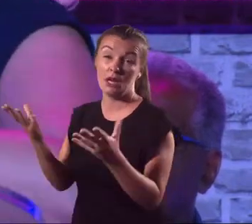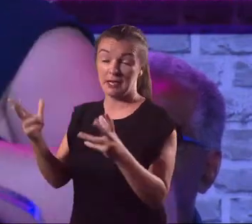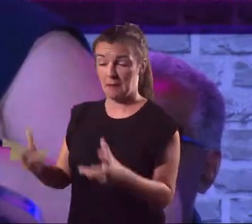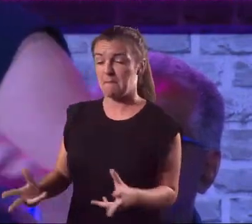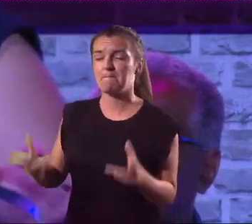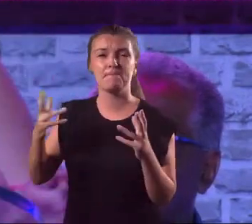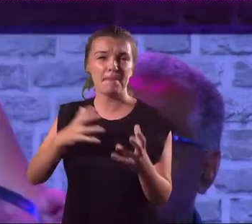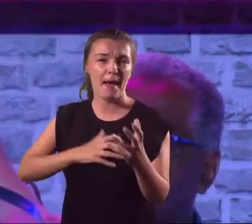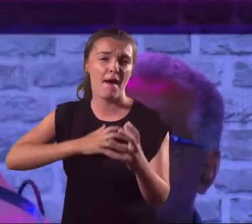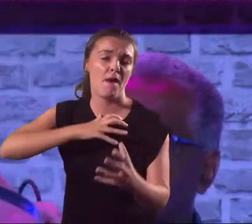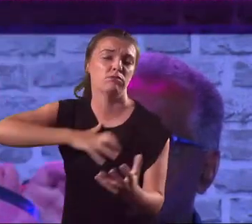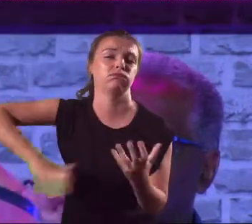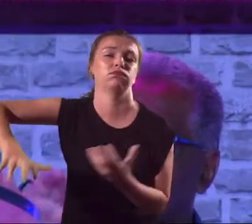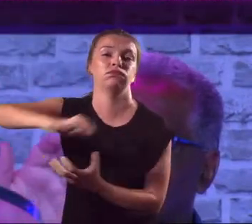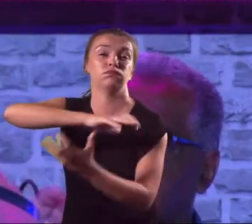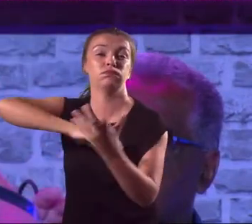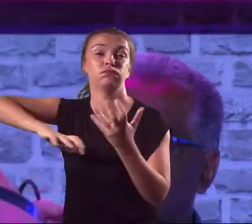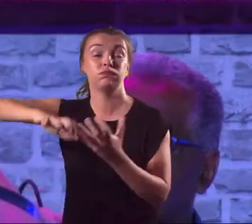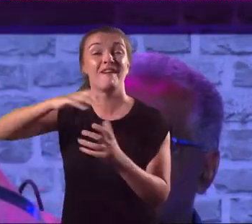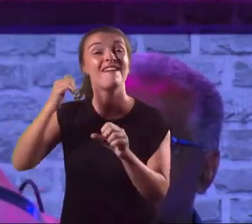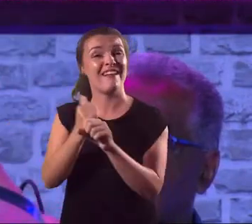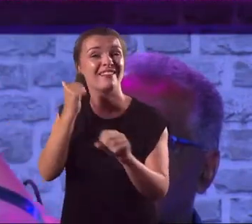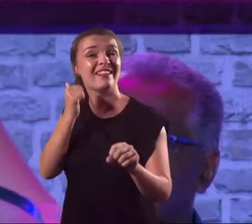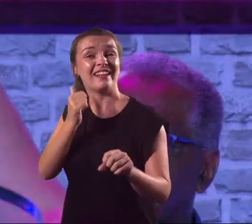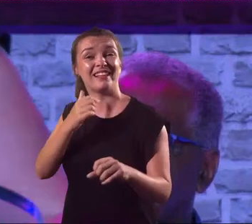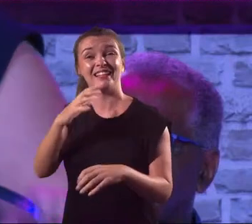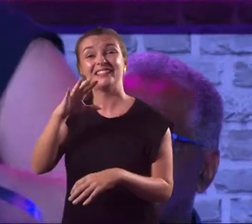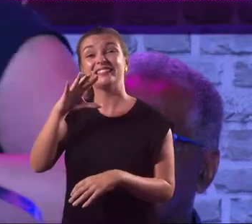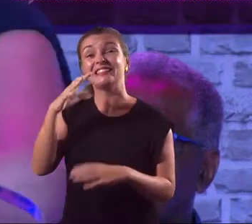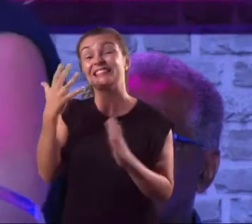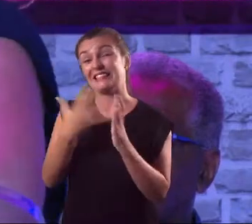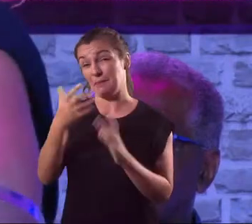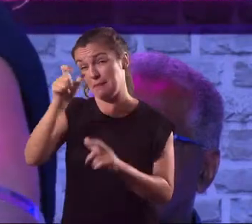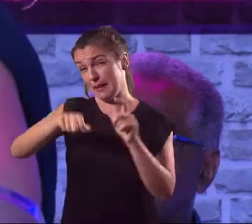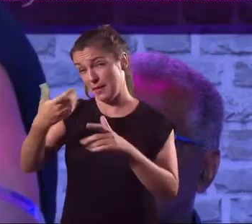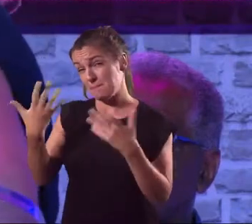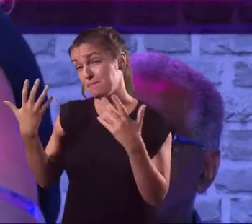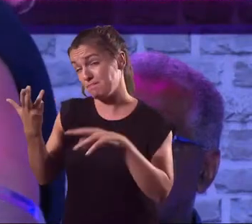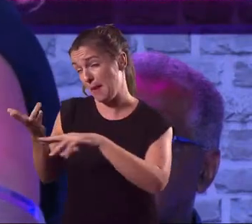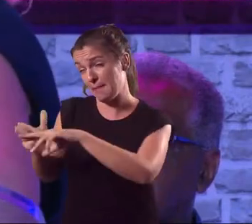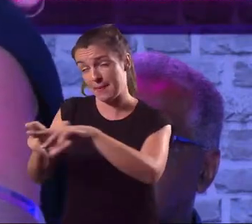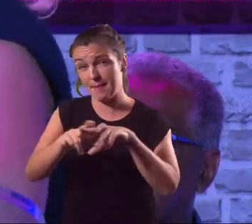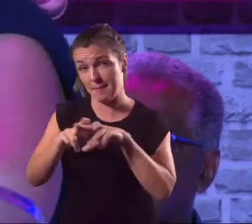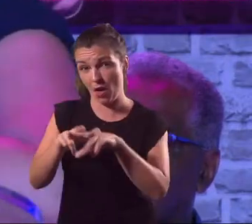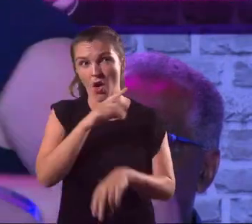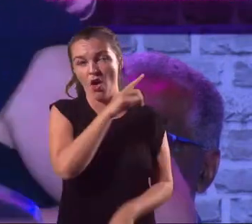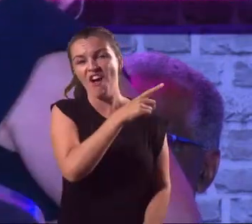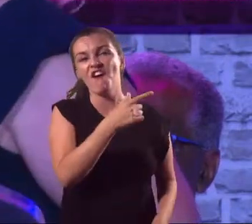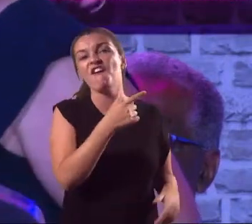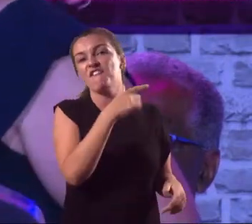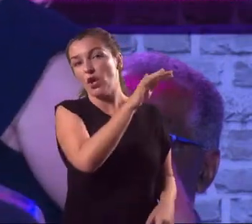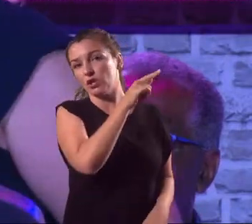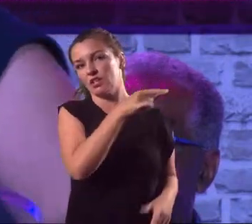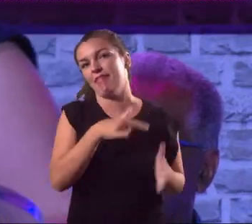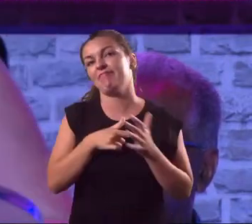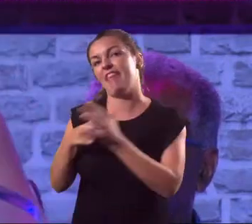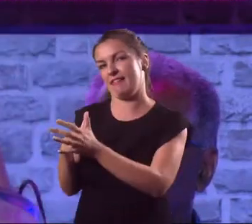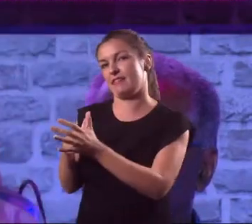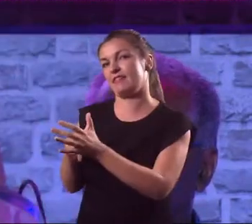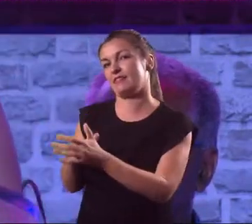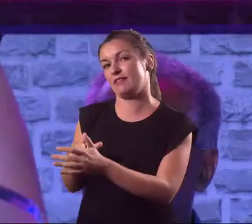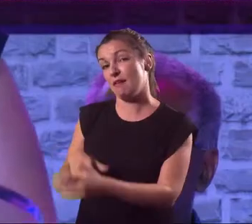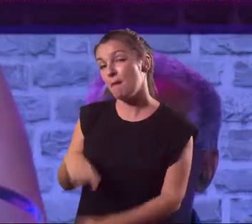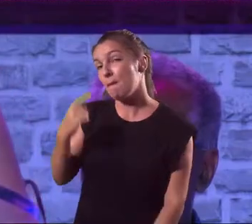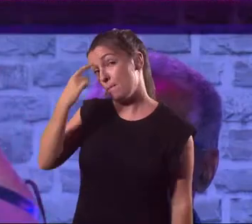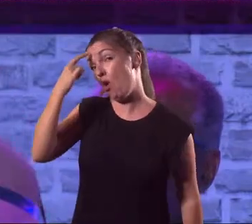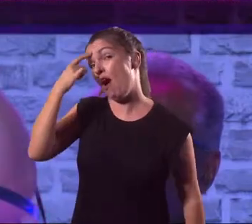terrible au point que 5000 personnes sont mortes l'année dernière. La France a une dette historique et morale envers Haïti. Et